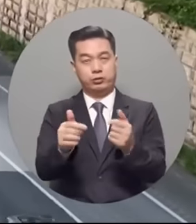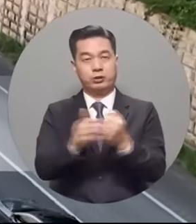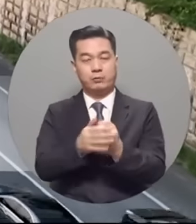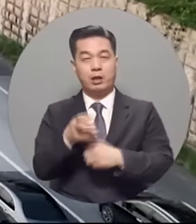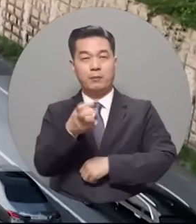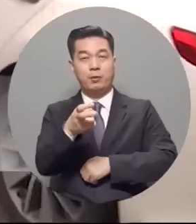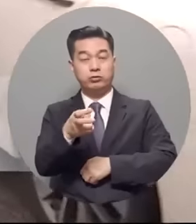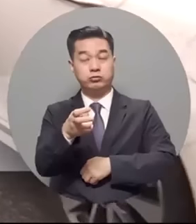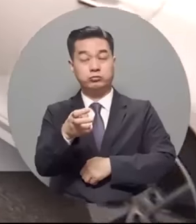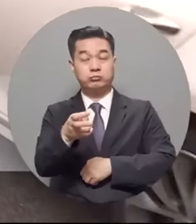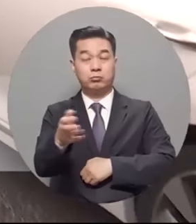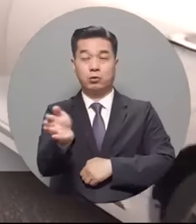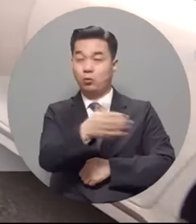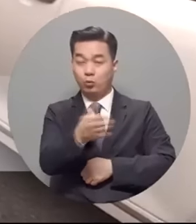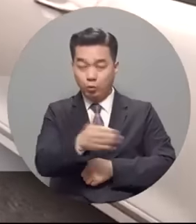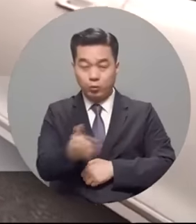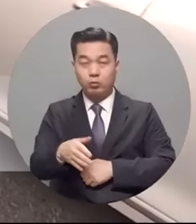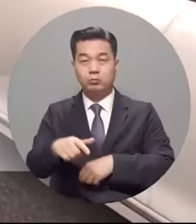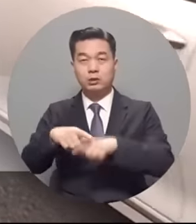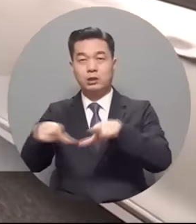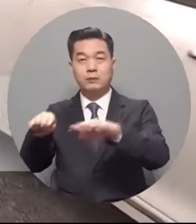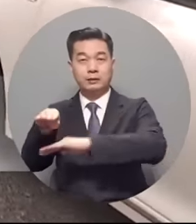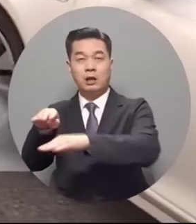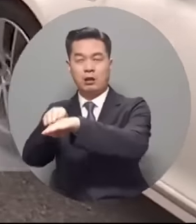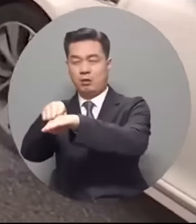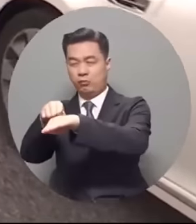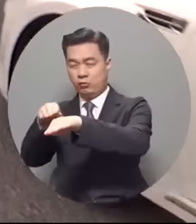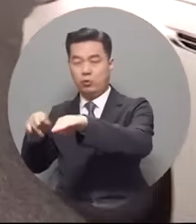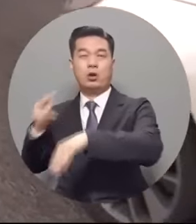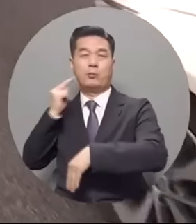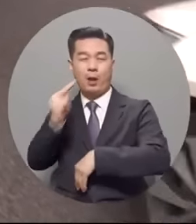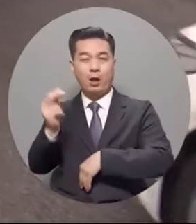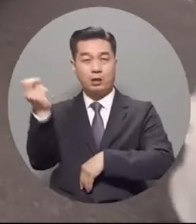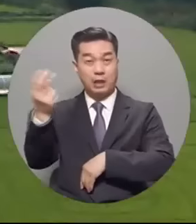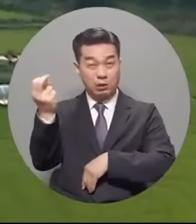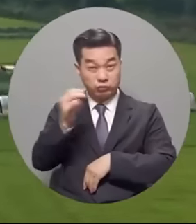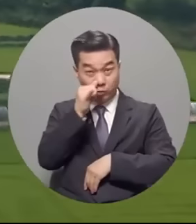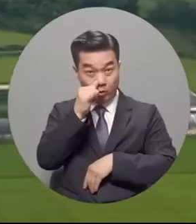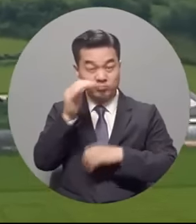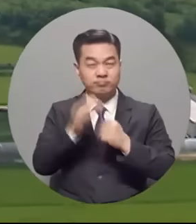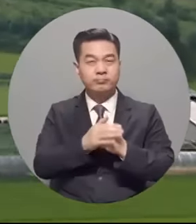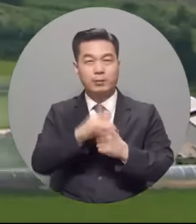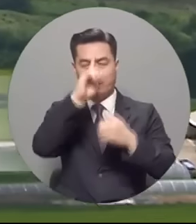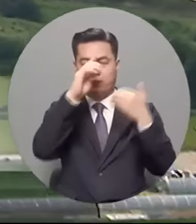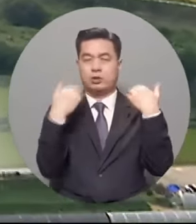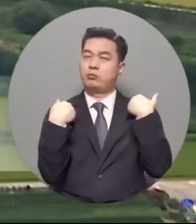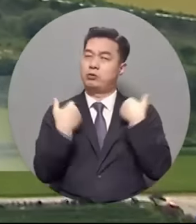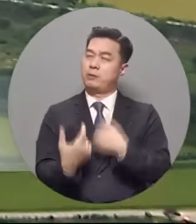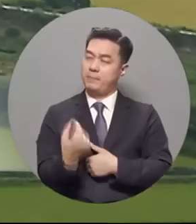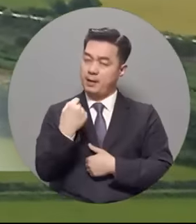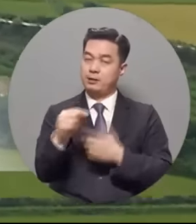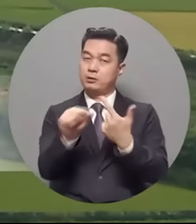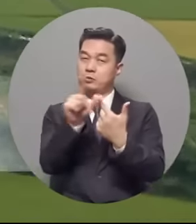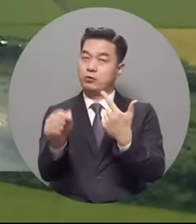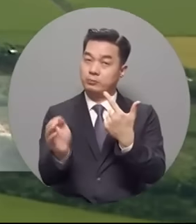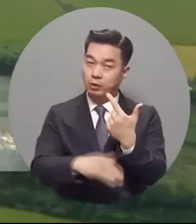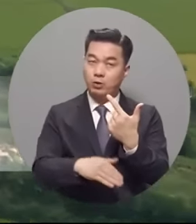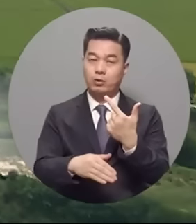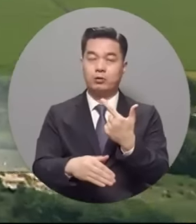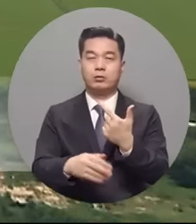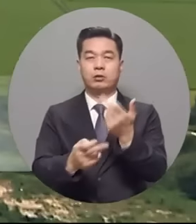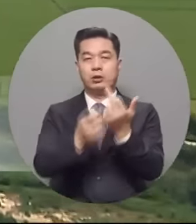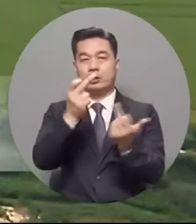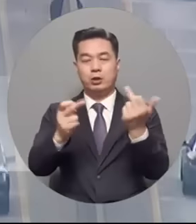한산하고 일반 차로는 밀리는 현상이 자주 벌어집니다. 이에 따라 정부는 이르면 오는 6월부터 영동고속도로